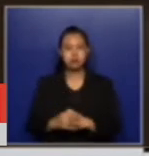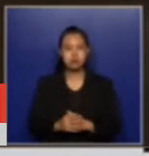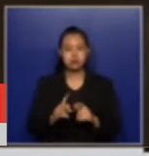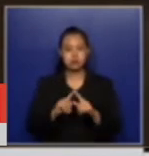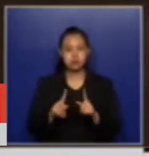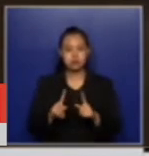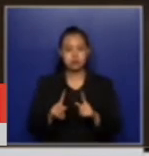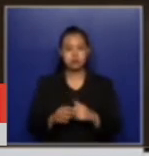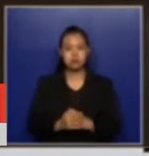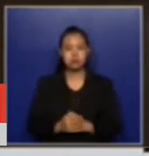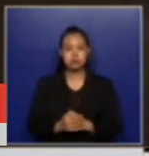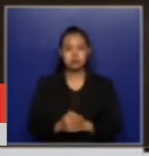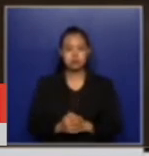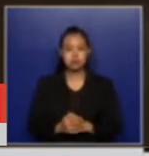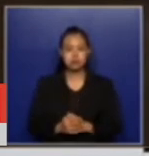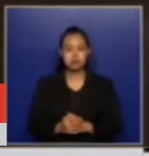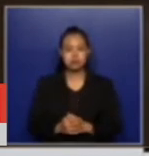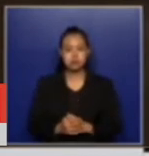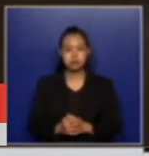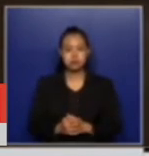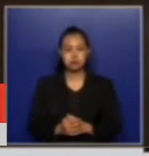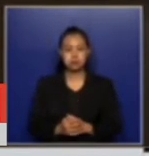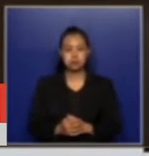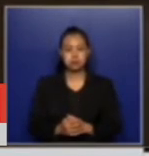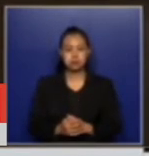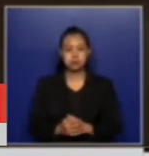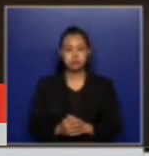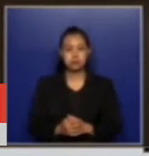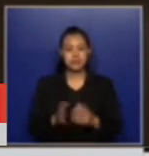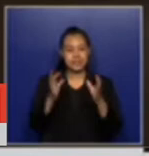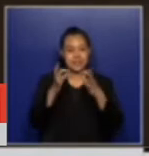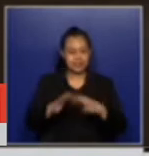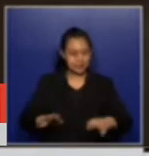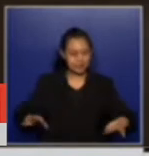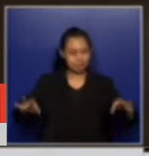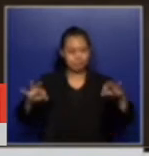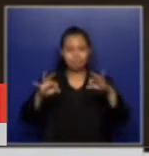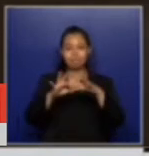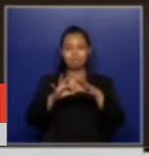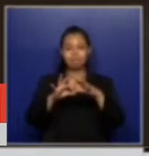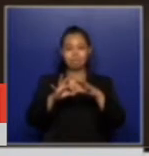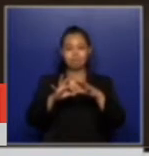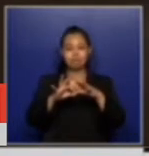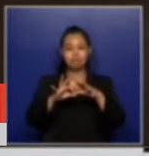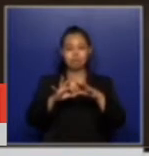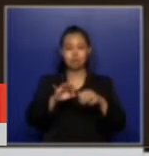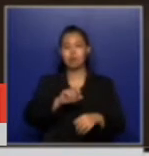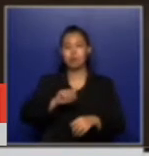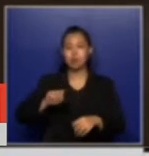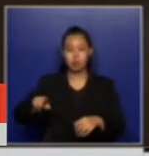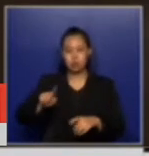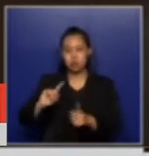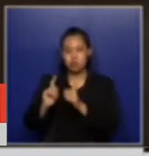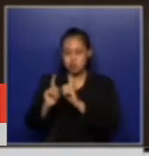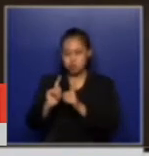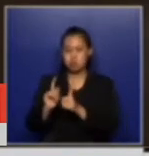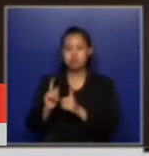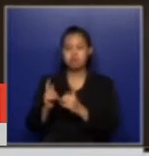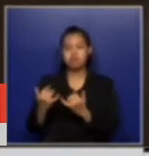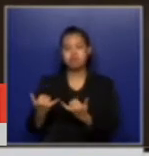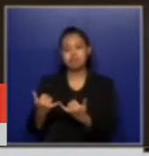ราบเรียนนั่นก็คือว่าที่สำคัญมากยิ่งไปกว่าที่เรากำลังจะคุยกันนั้นก็คื